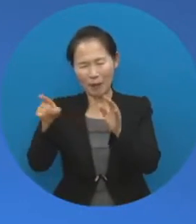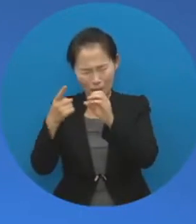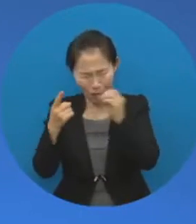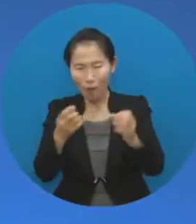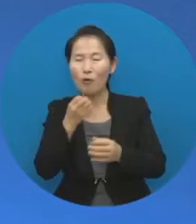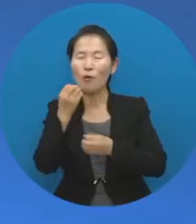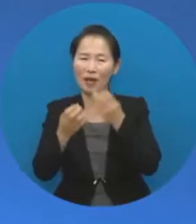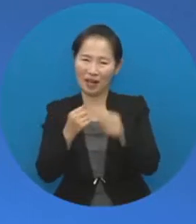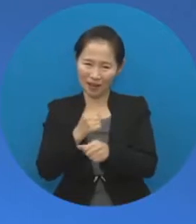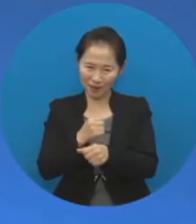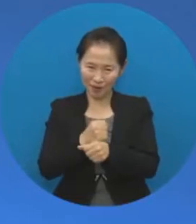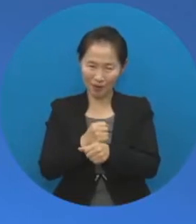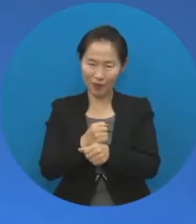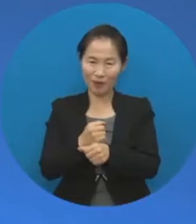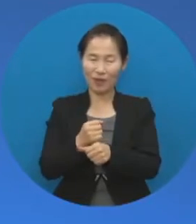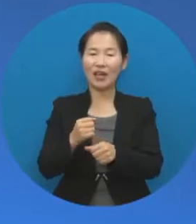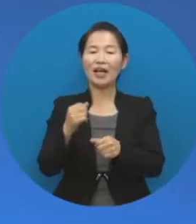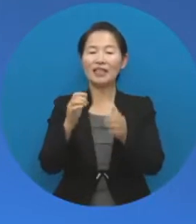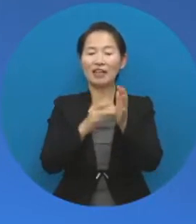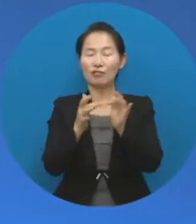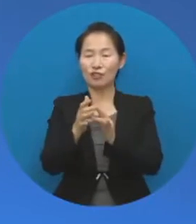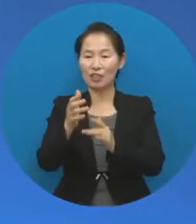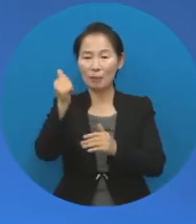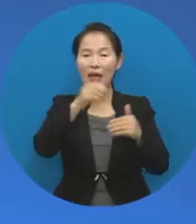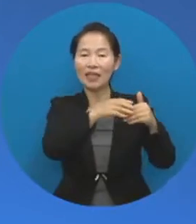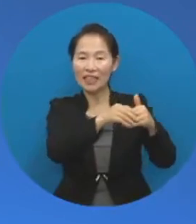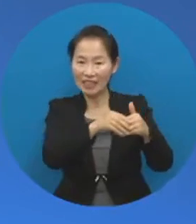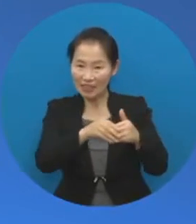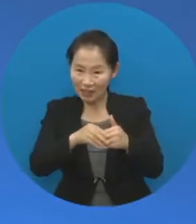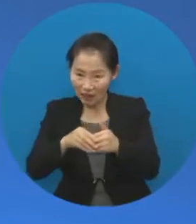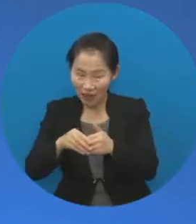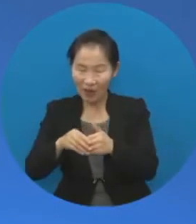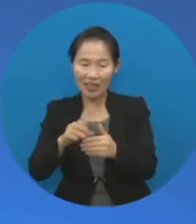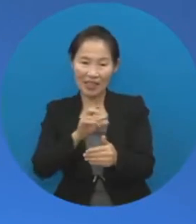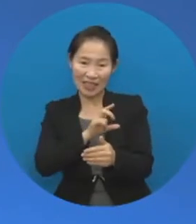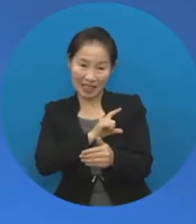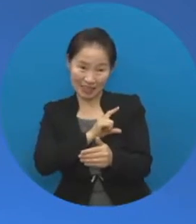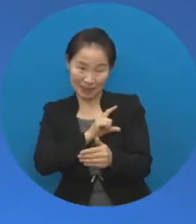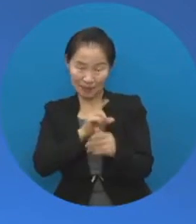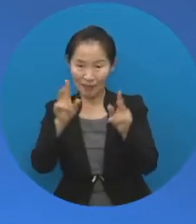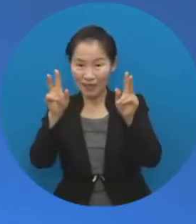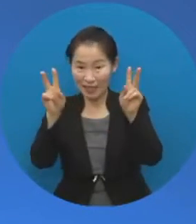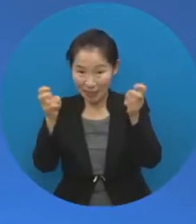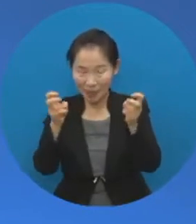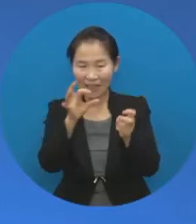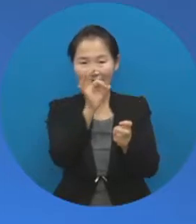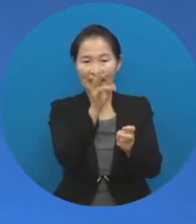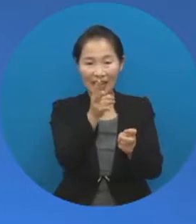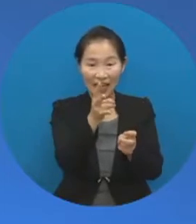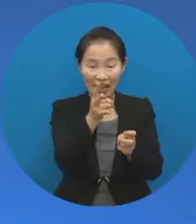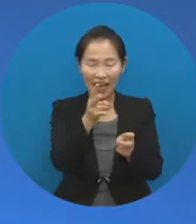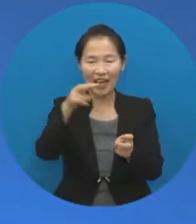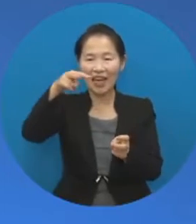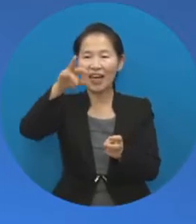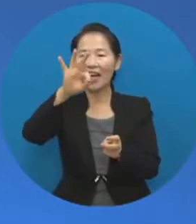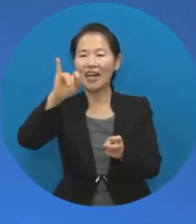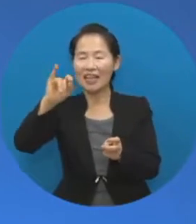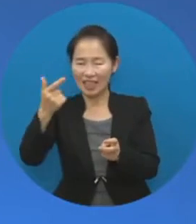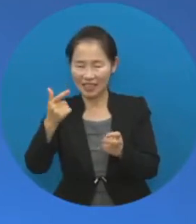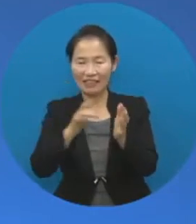때 예수님의 인도하심 해서 그래서 예인건축연구소로 지은 거예요. 그래서 저희는 이제